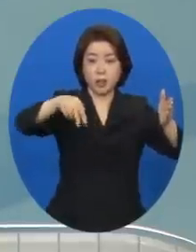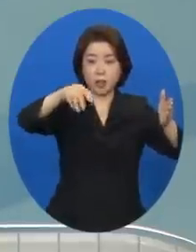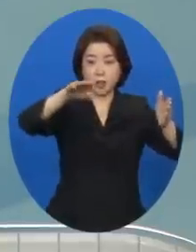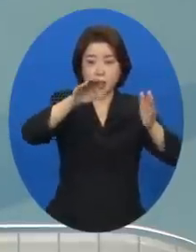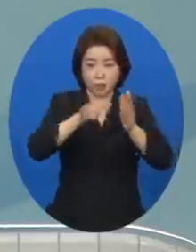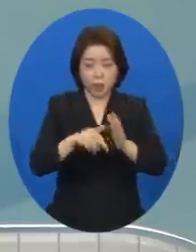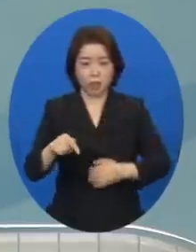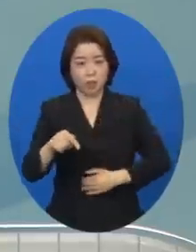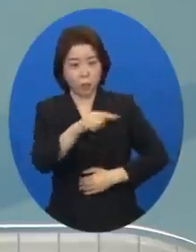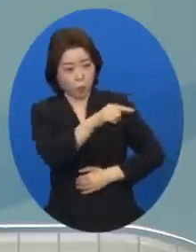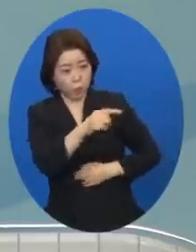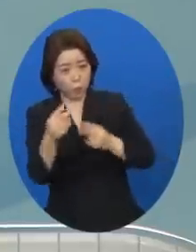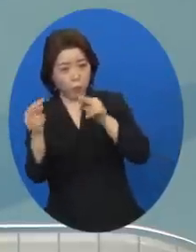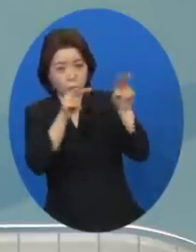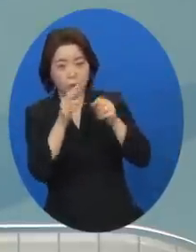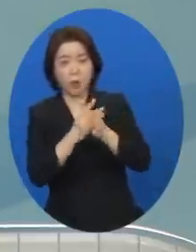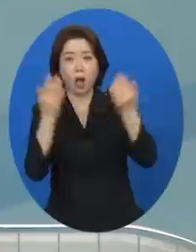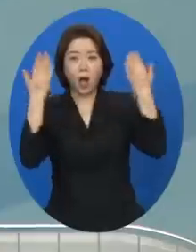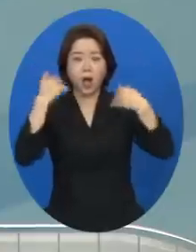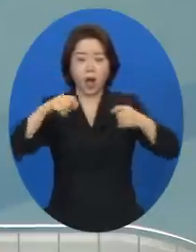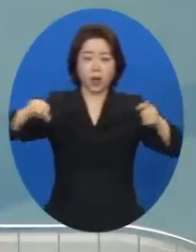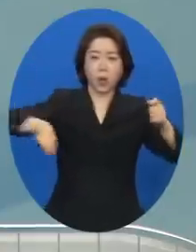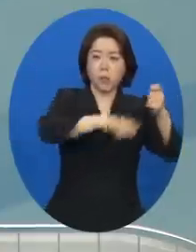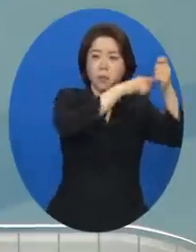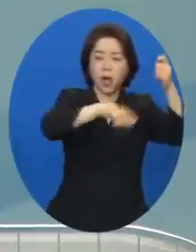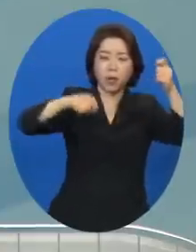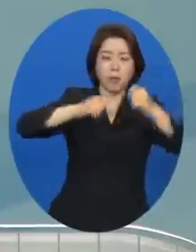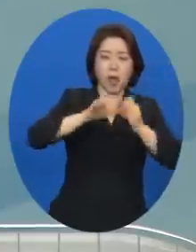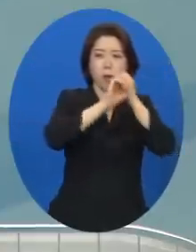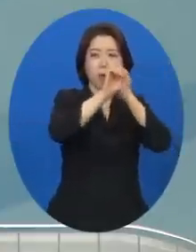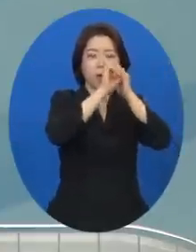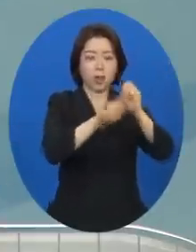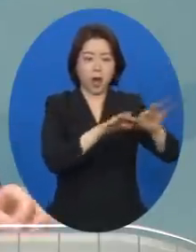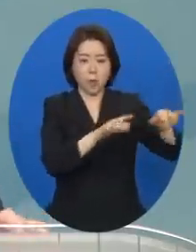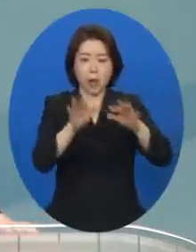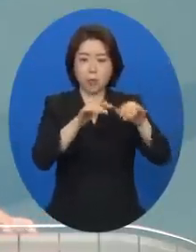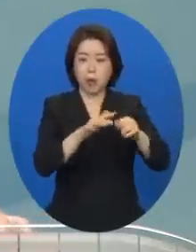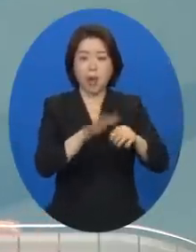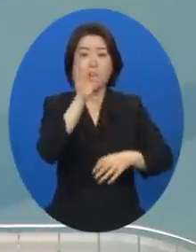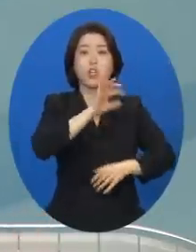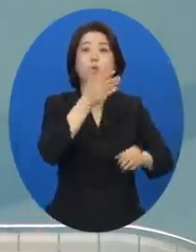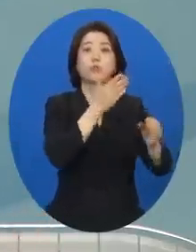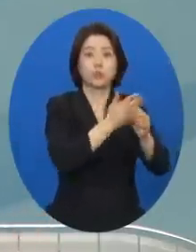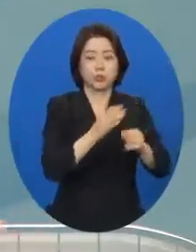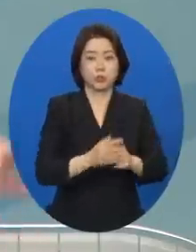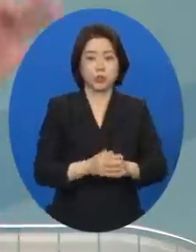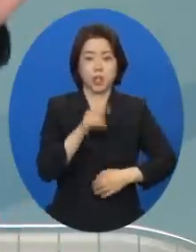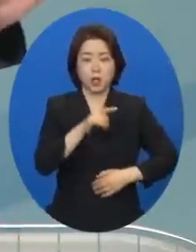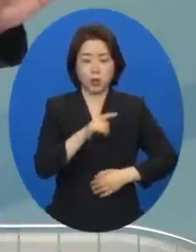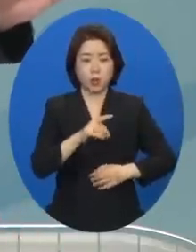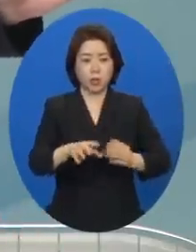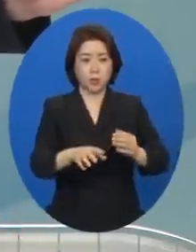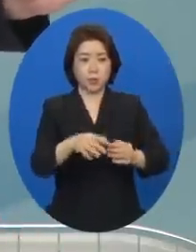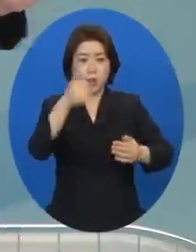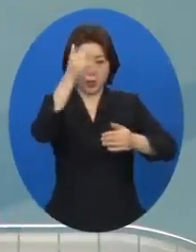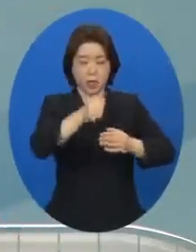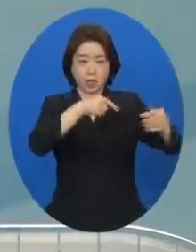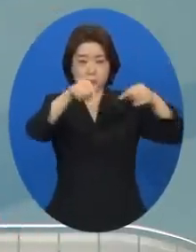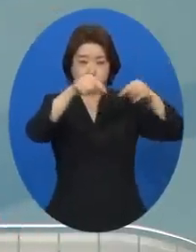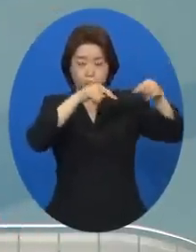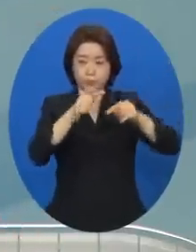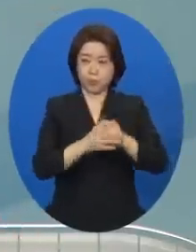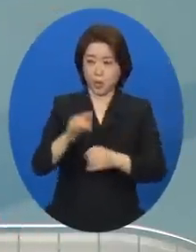해서 그 학교 악단이 연습을 하고 있었어 그래 지휘하시는 선생님이 동양화의 하나가 이렇게